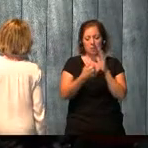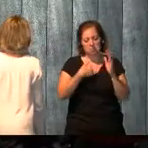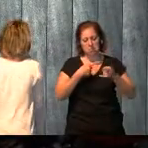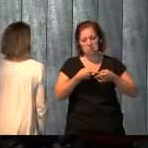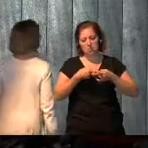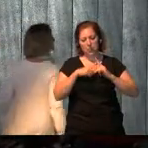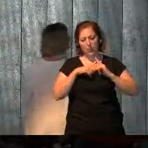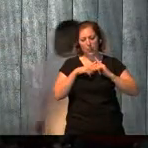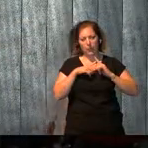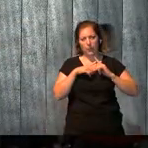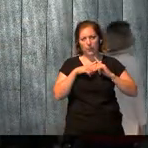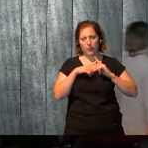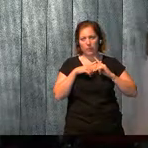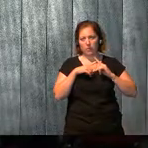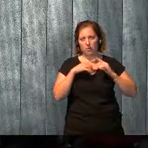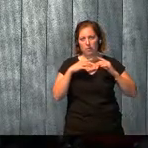est un élément central.